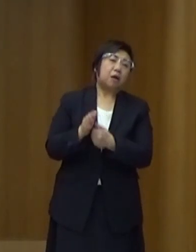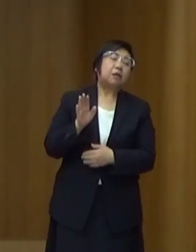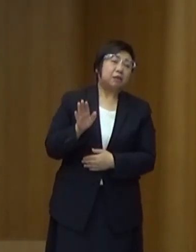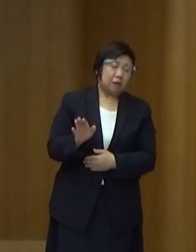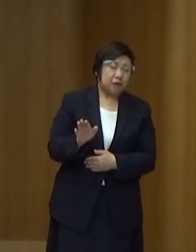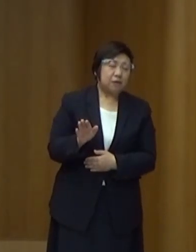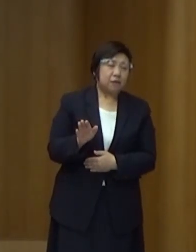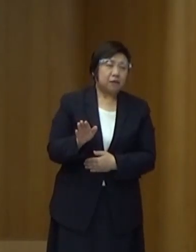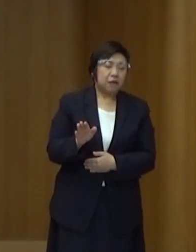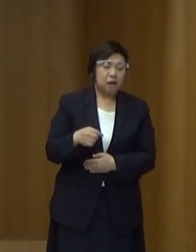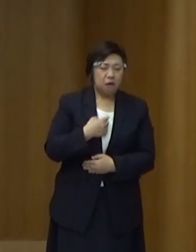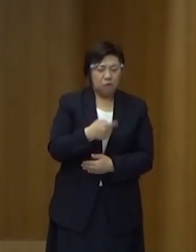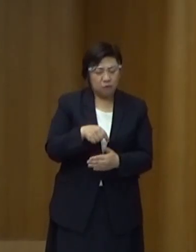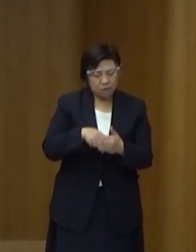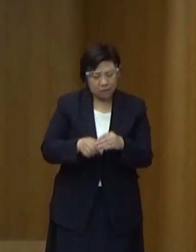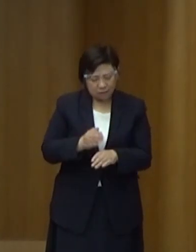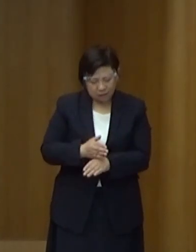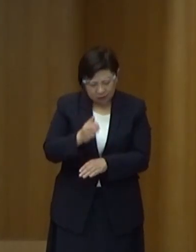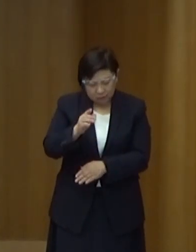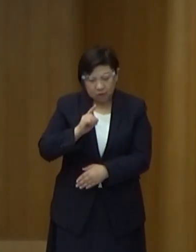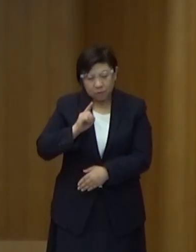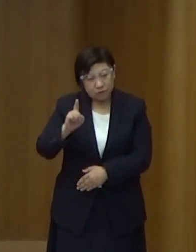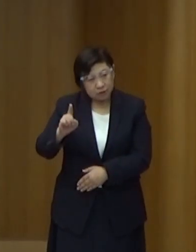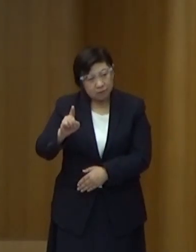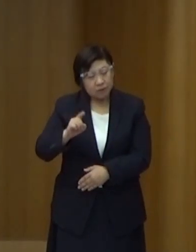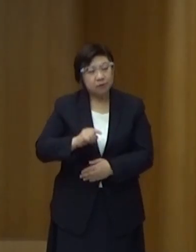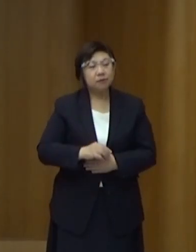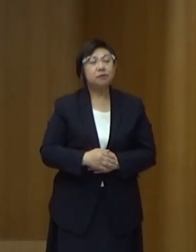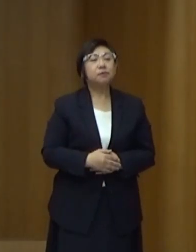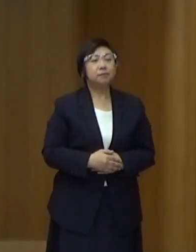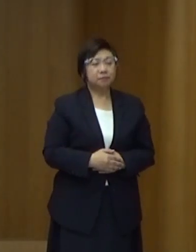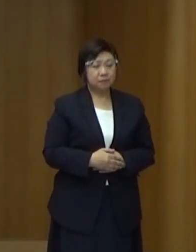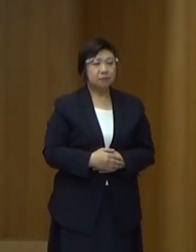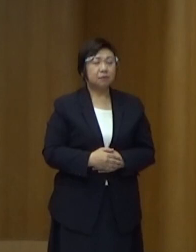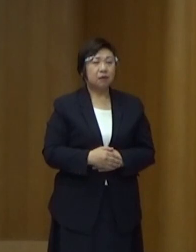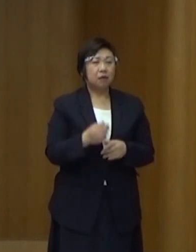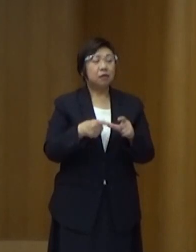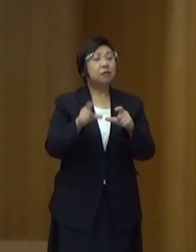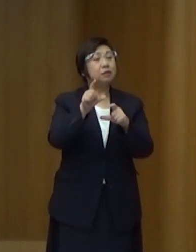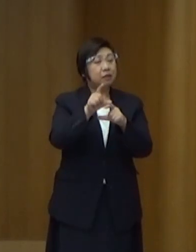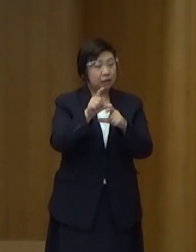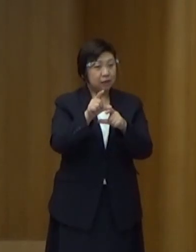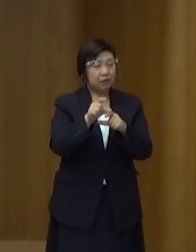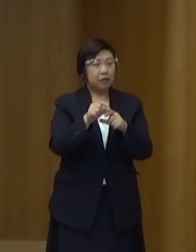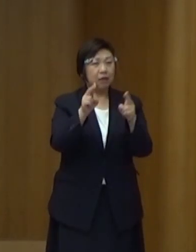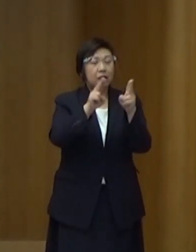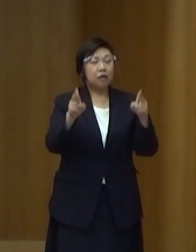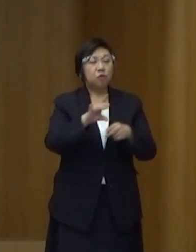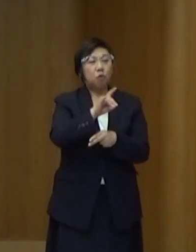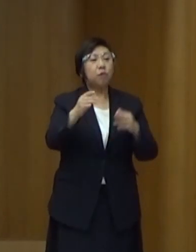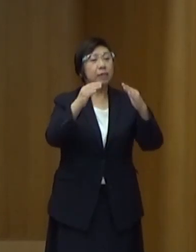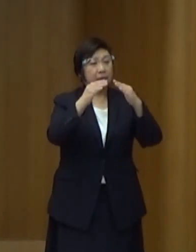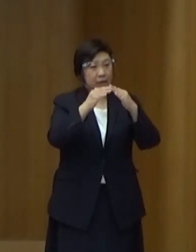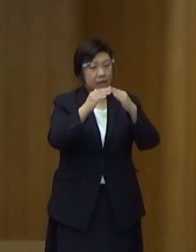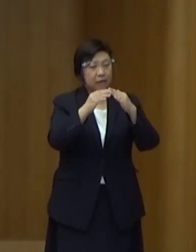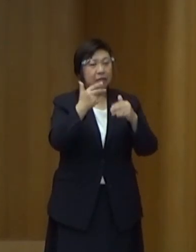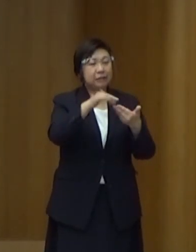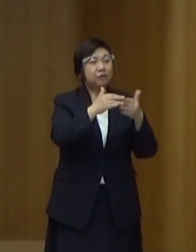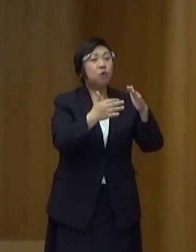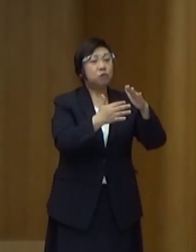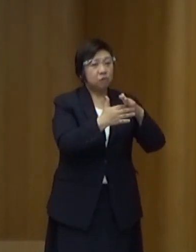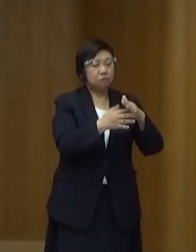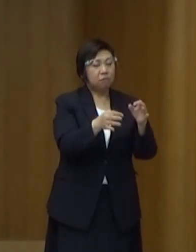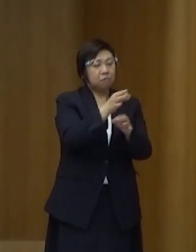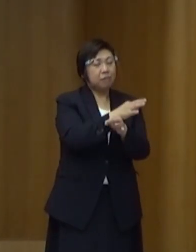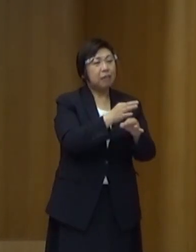ことに、心から感謝を申し上げる次第であります。加えて同期会をはじめとして市町村や経